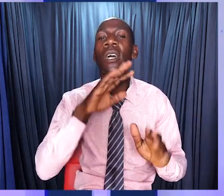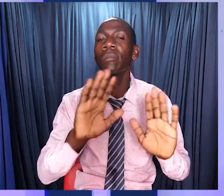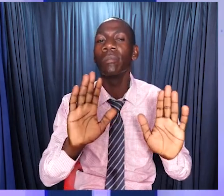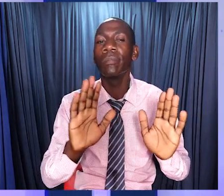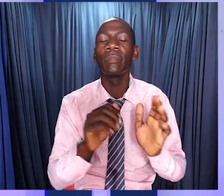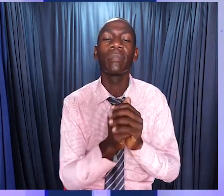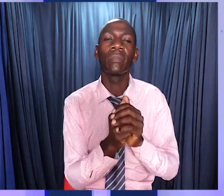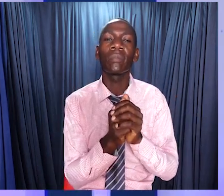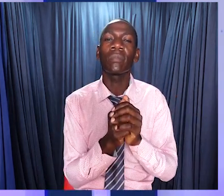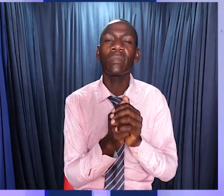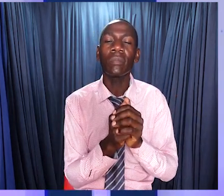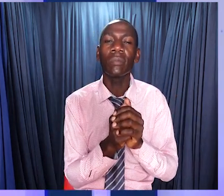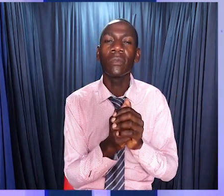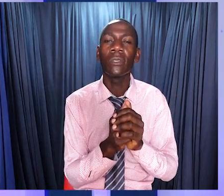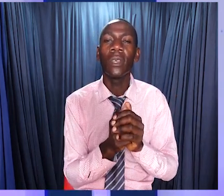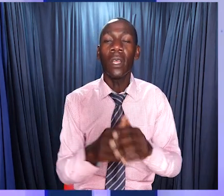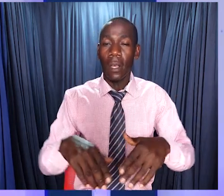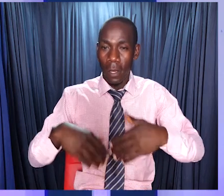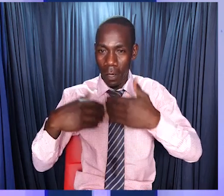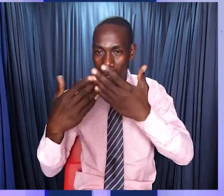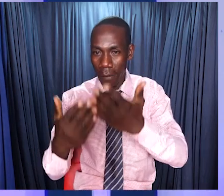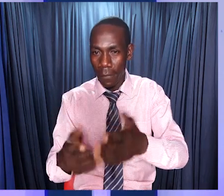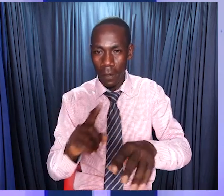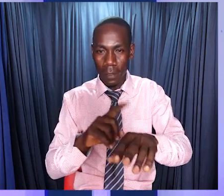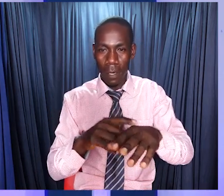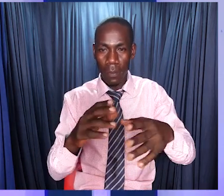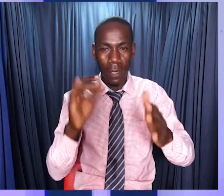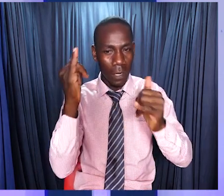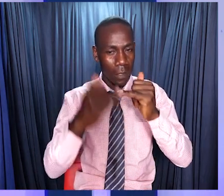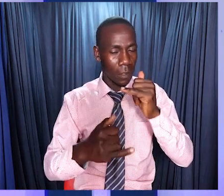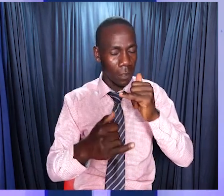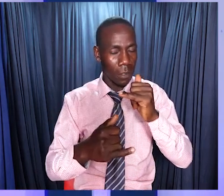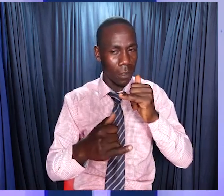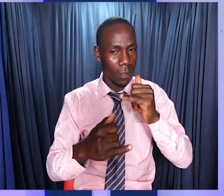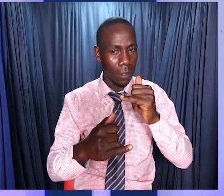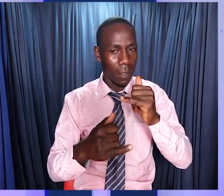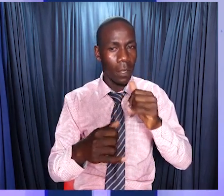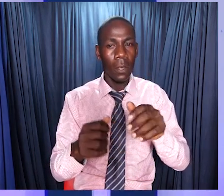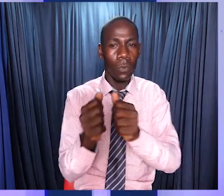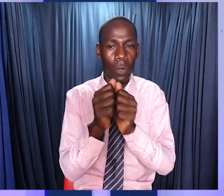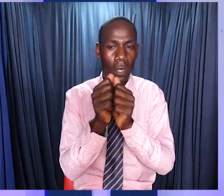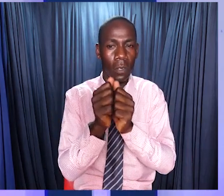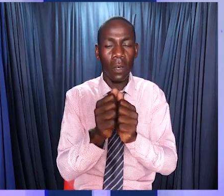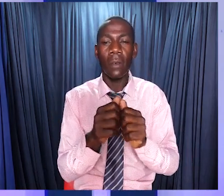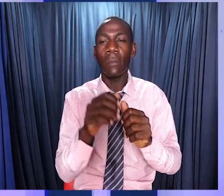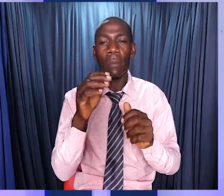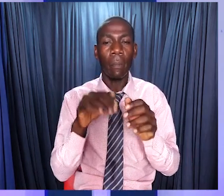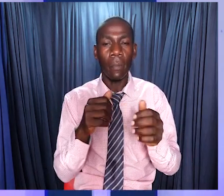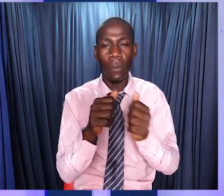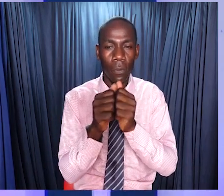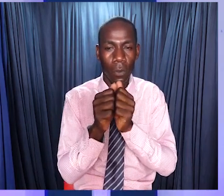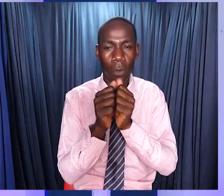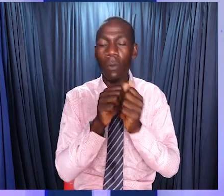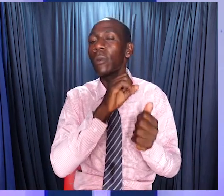to perish. Wakapewa nafasi ya mwisho. They were given the last chance. Pamoja na maasi yao. Together with all the rebellion. Pamoja